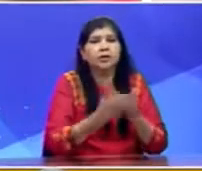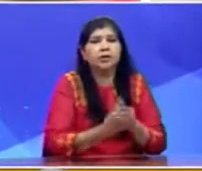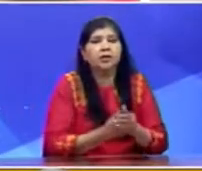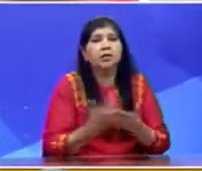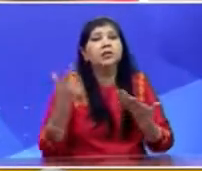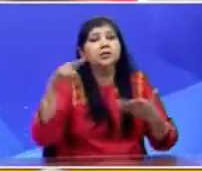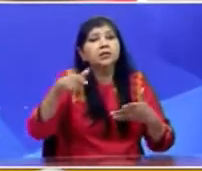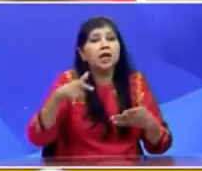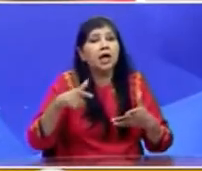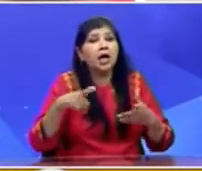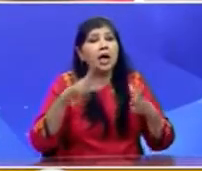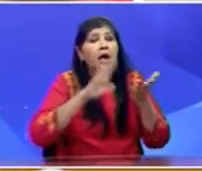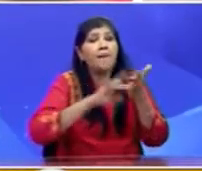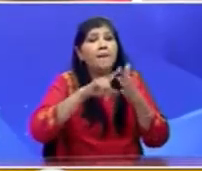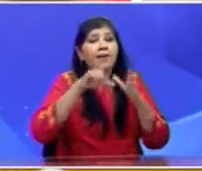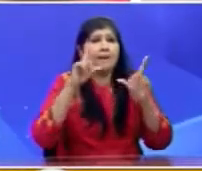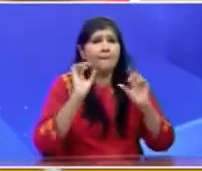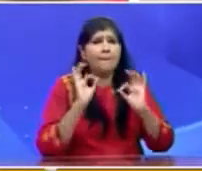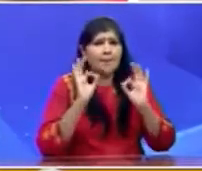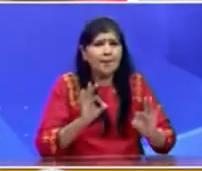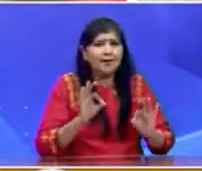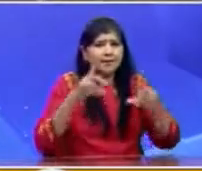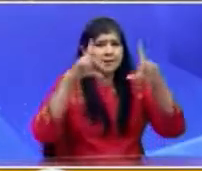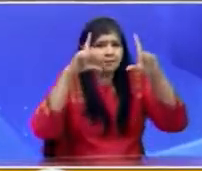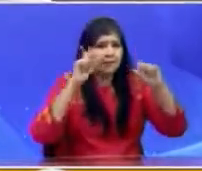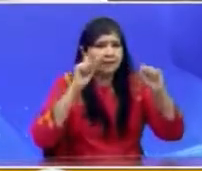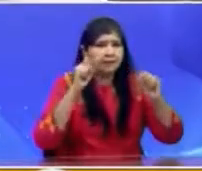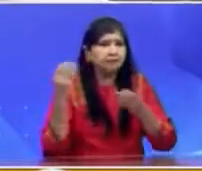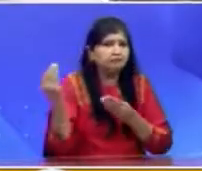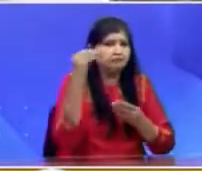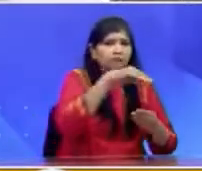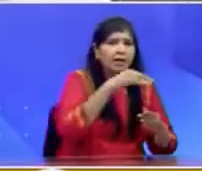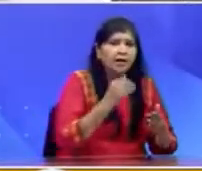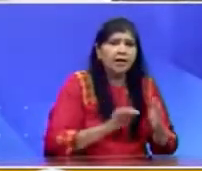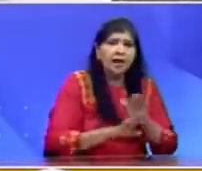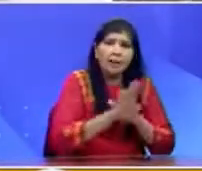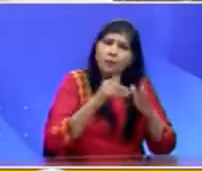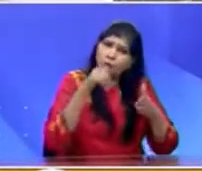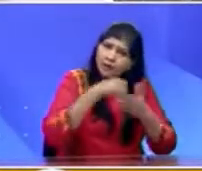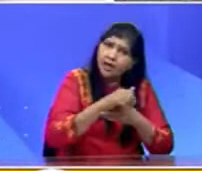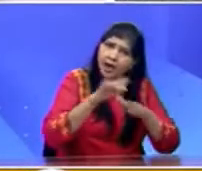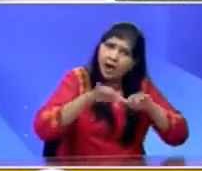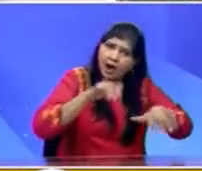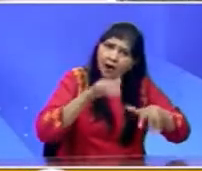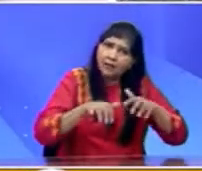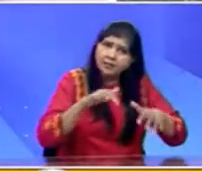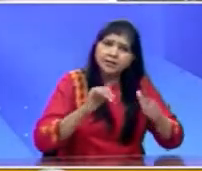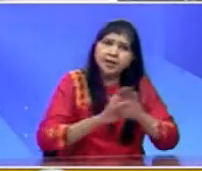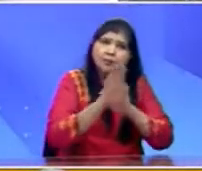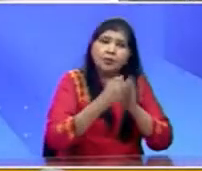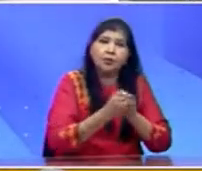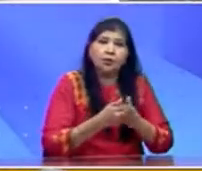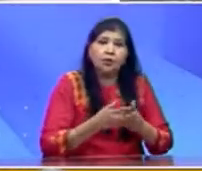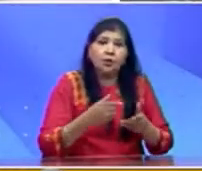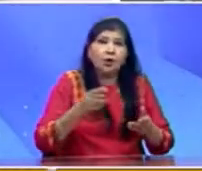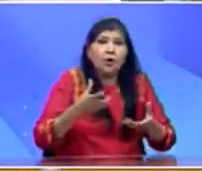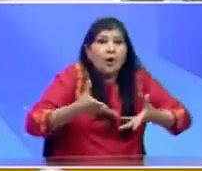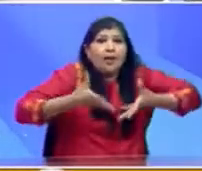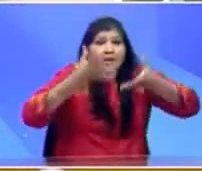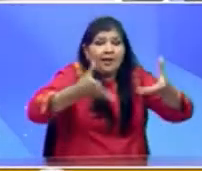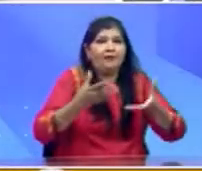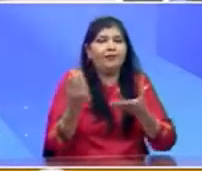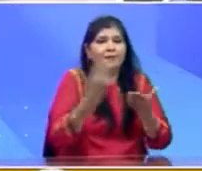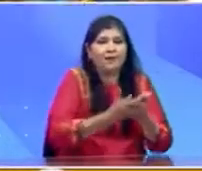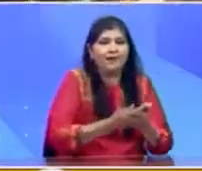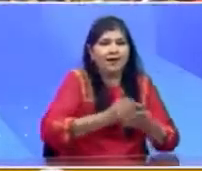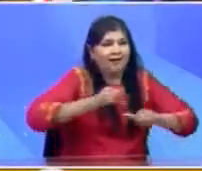जहां मेलों की सबसे अच्छी तस्वीरें भेजने वालों को इनाम भी दिया जाएगा। तो फिर देर नहीं कीजिए,